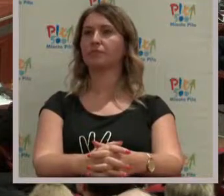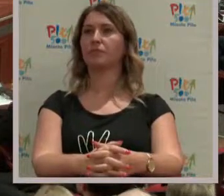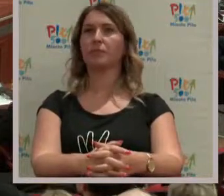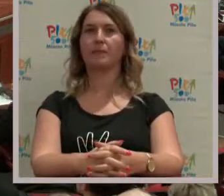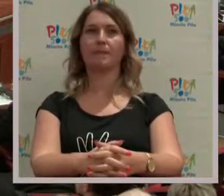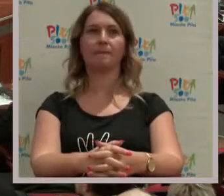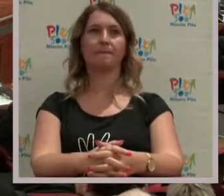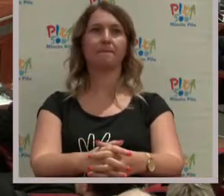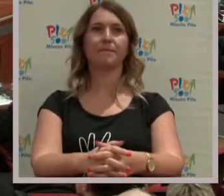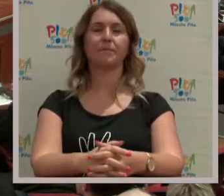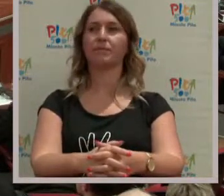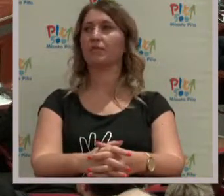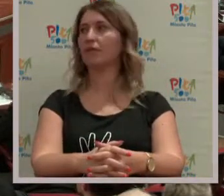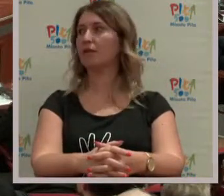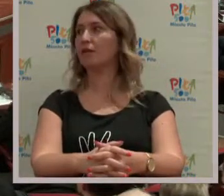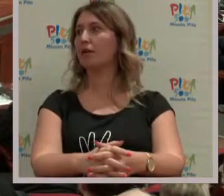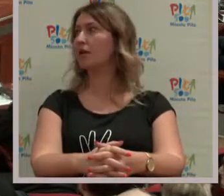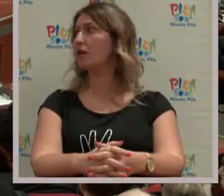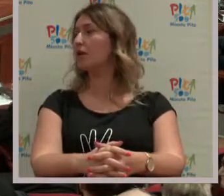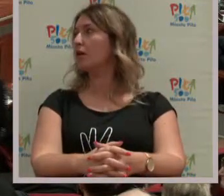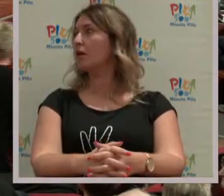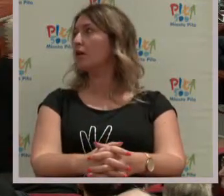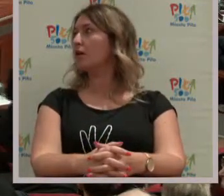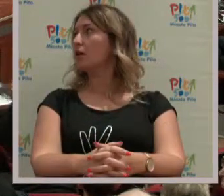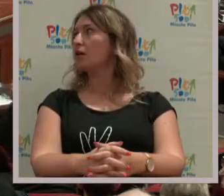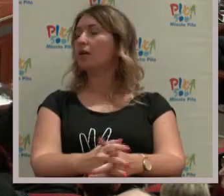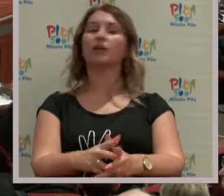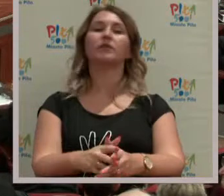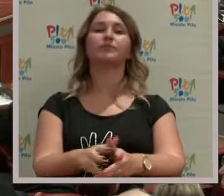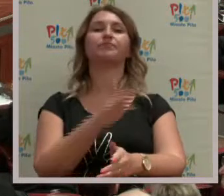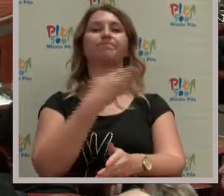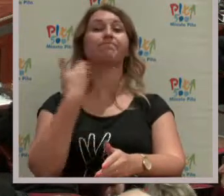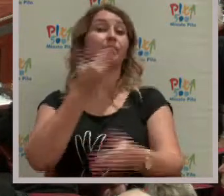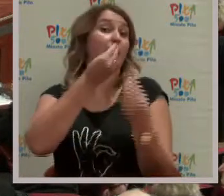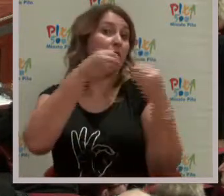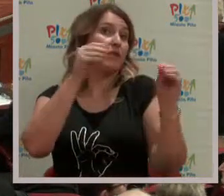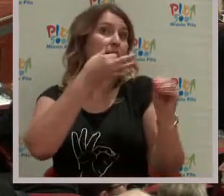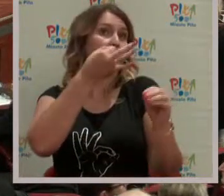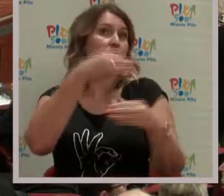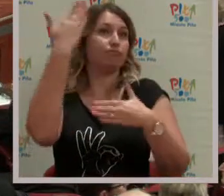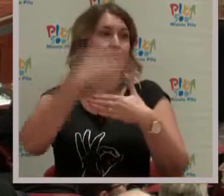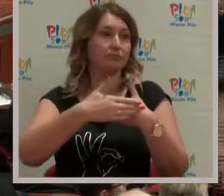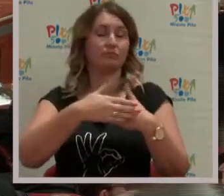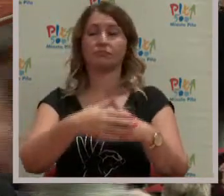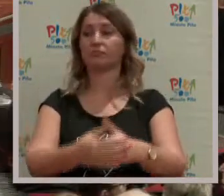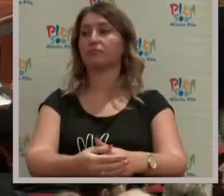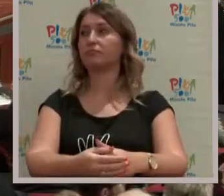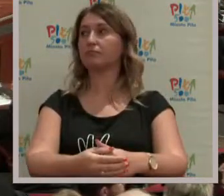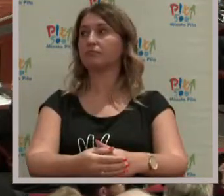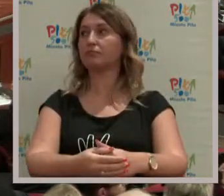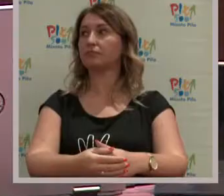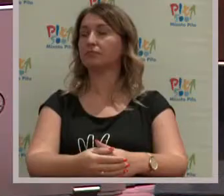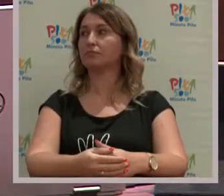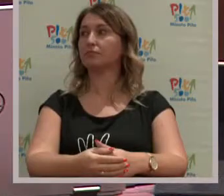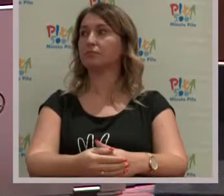Przewodniczący jeżeli nie będzie dalszych zgłoszeń zamknę ten punkt porządku obrad dziękuję bardzo